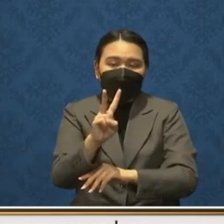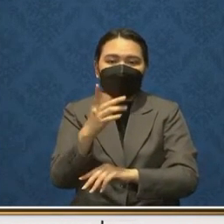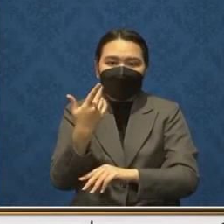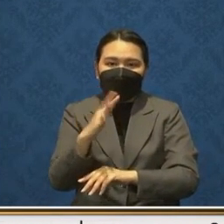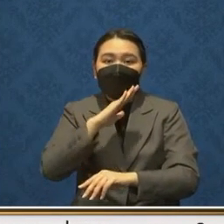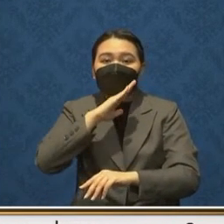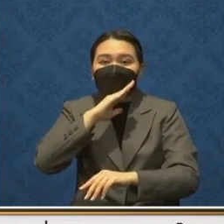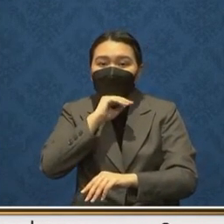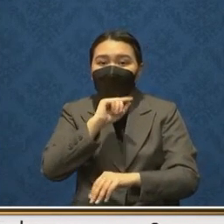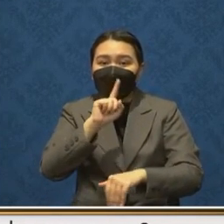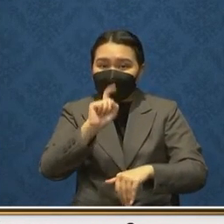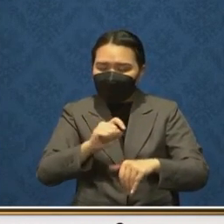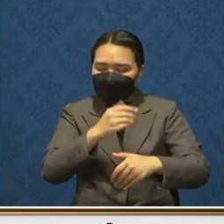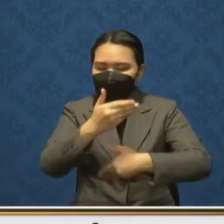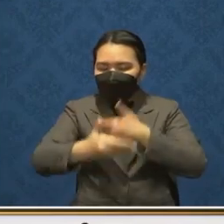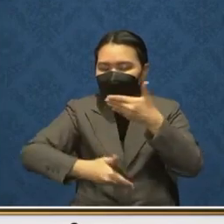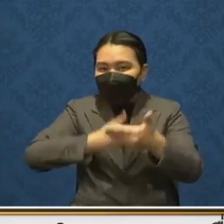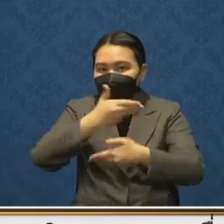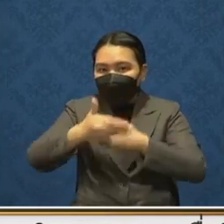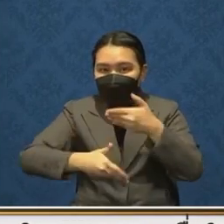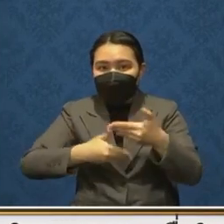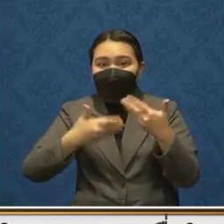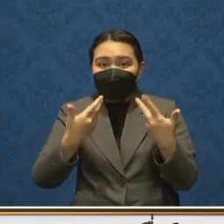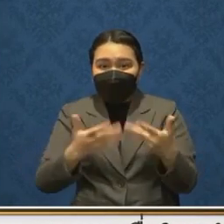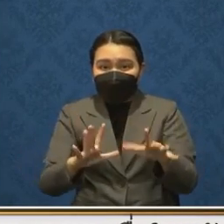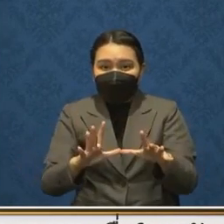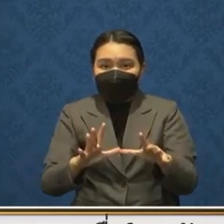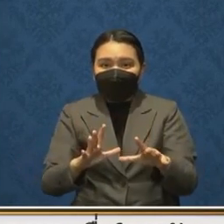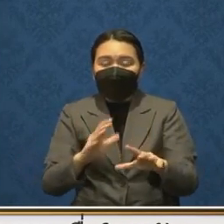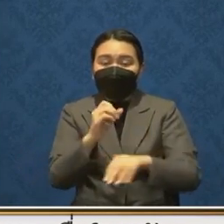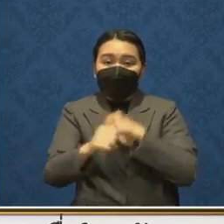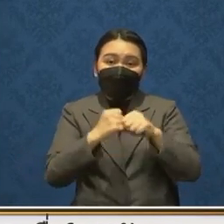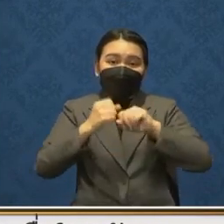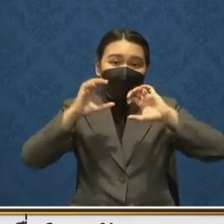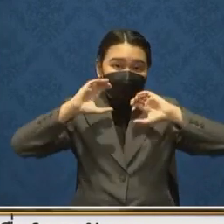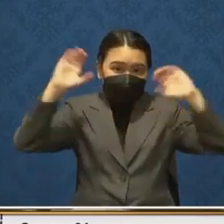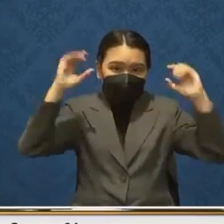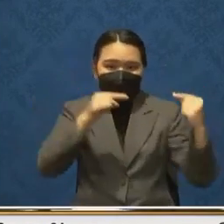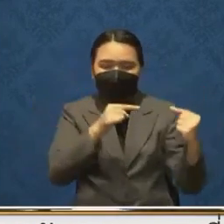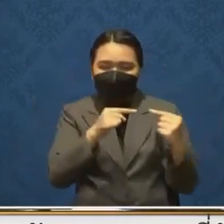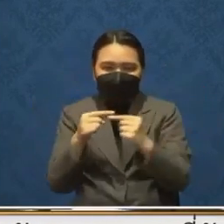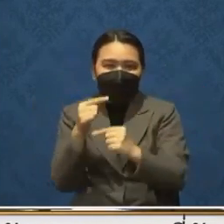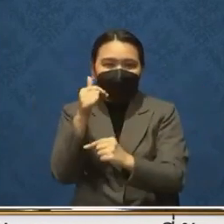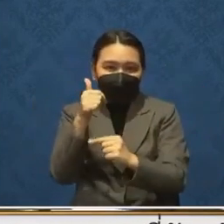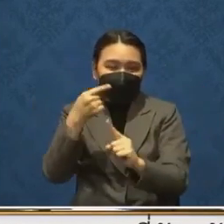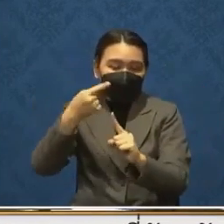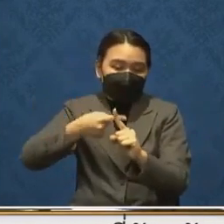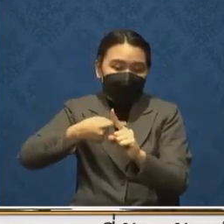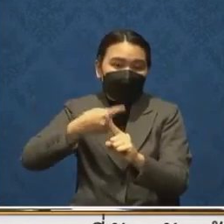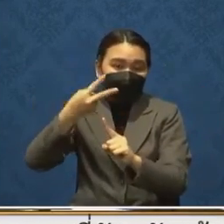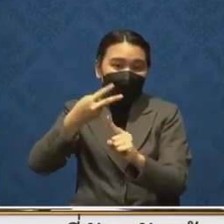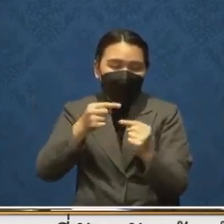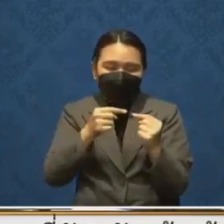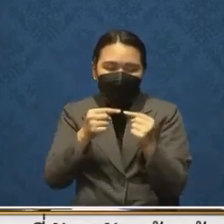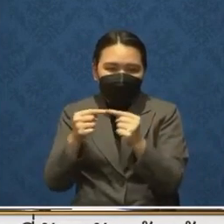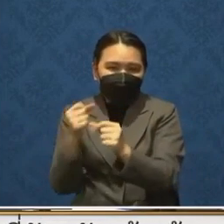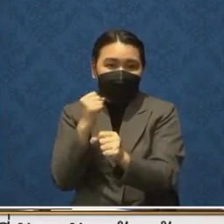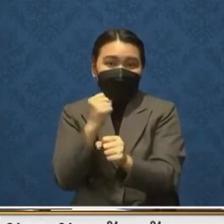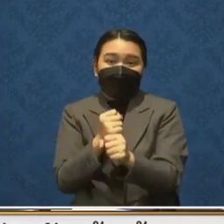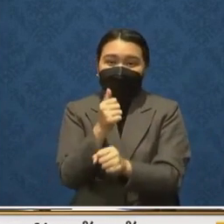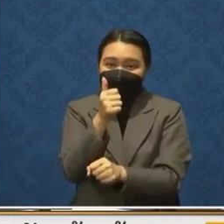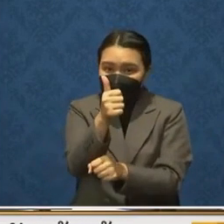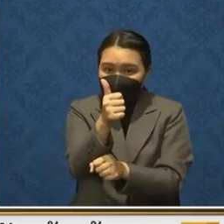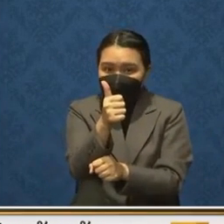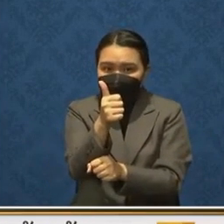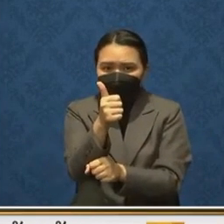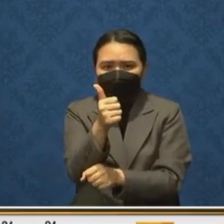ไปทวแผ่นดน ได้รับการต่ออายุราชการนะครับไปอสองเดือน ทำความดีความชอบสิงได